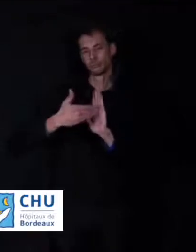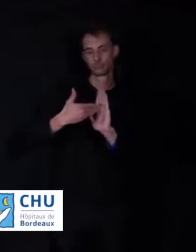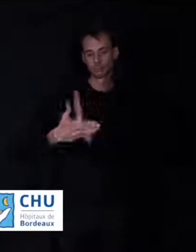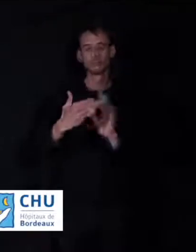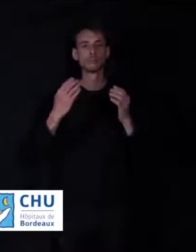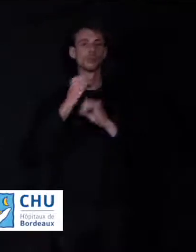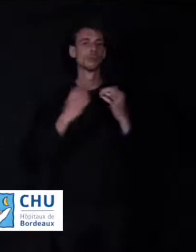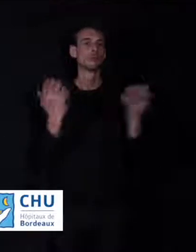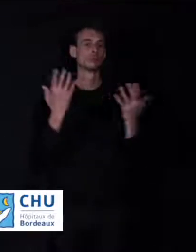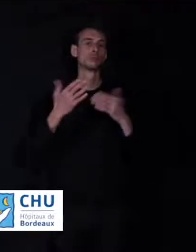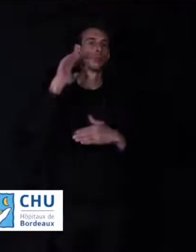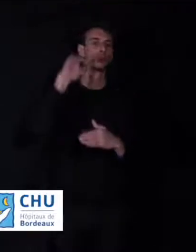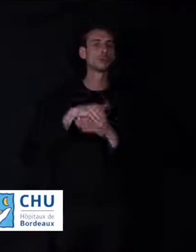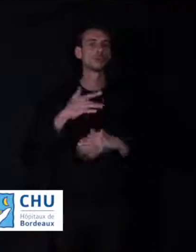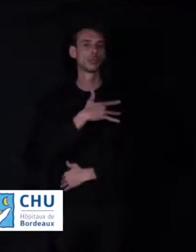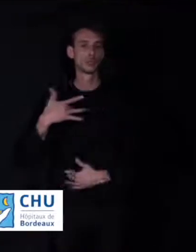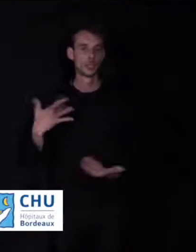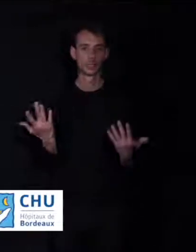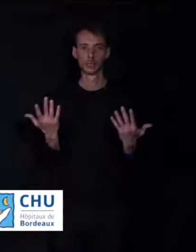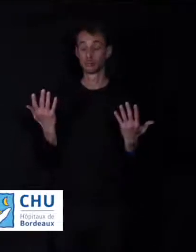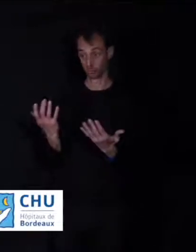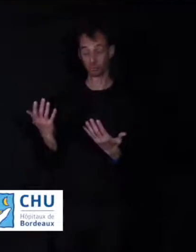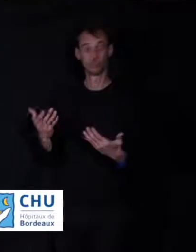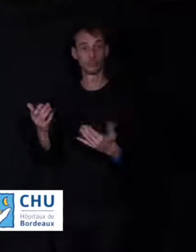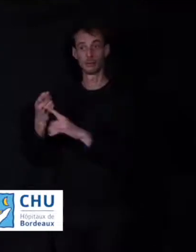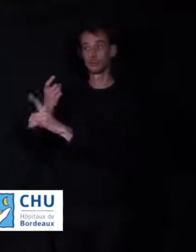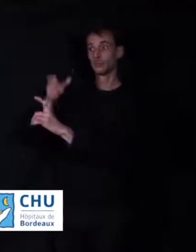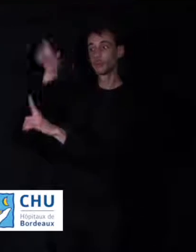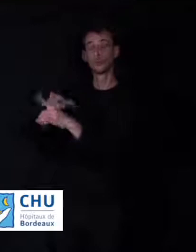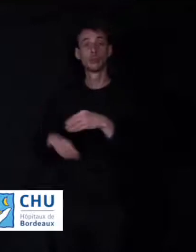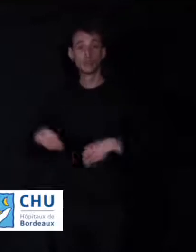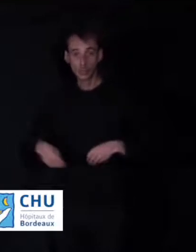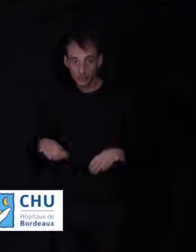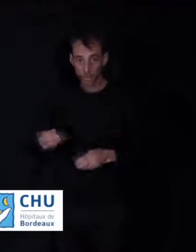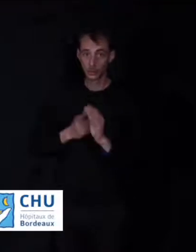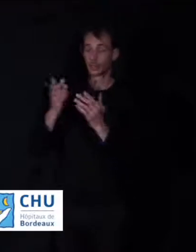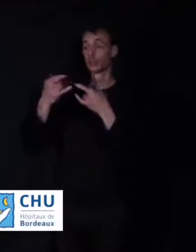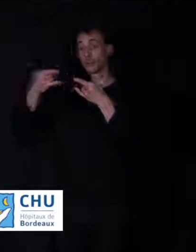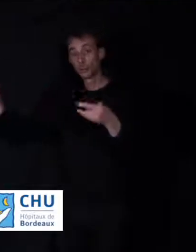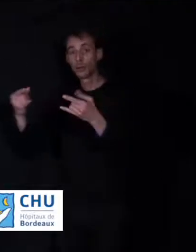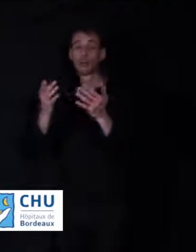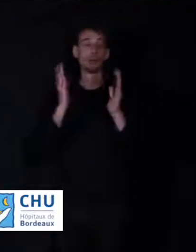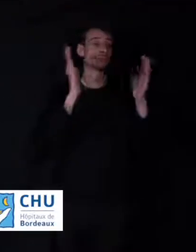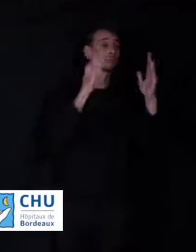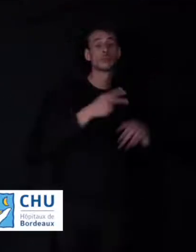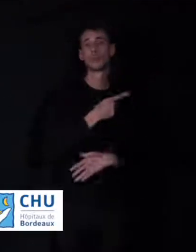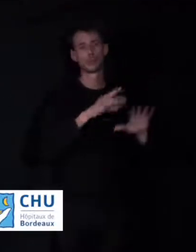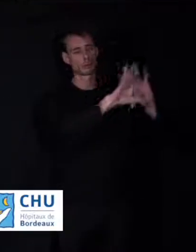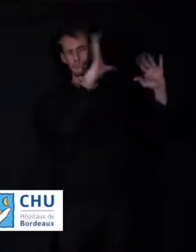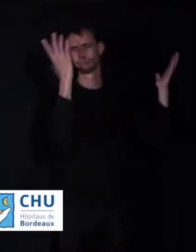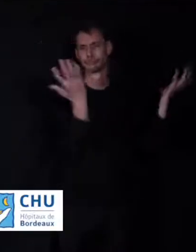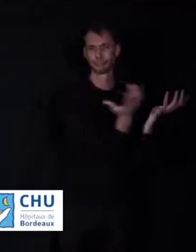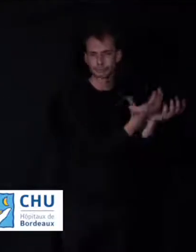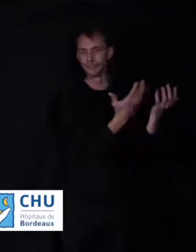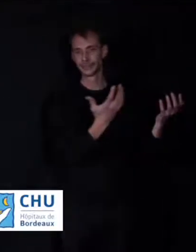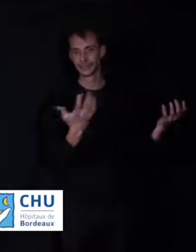Mola, avec son équipe, avec toute l'équipe du CHU de Bordeaux, avec tous les médecins du CHU de Bordeaux. On a souhaité présenter une fois par mois une